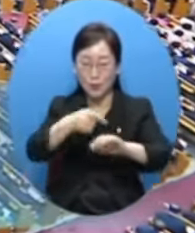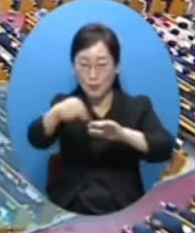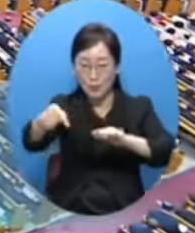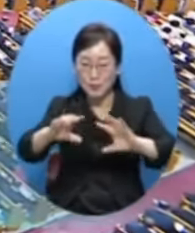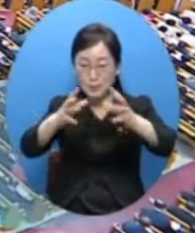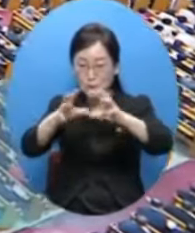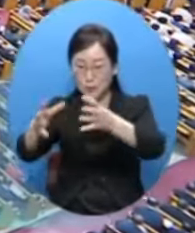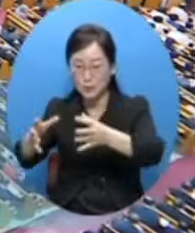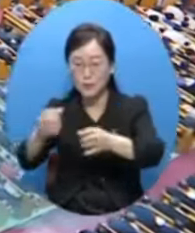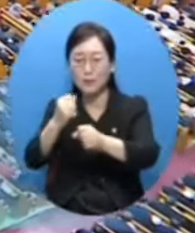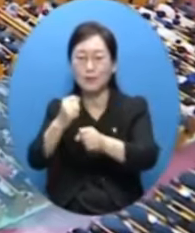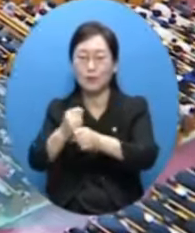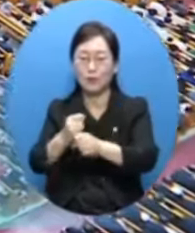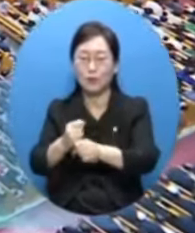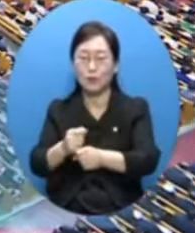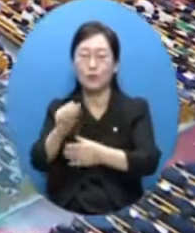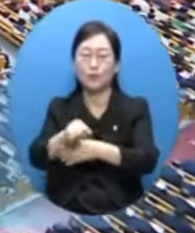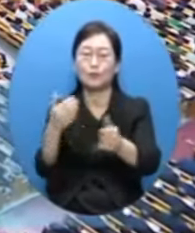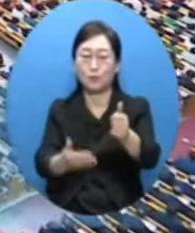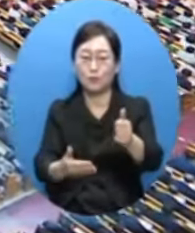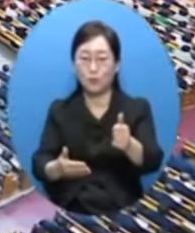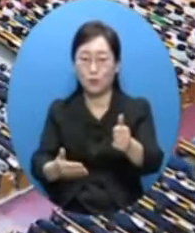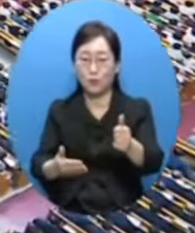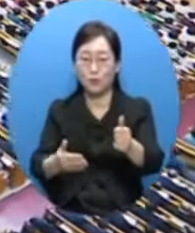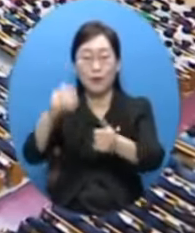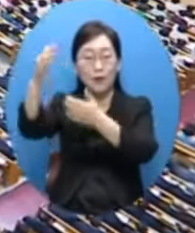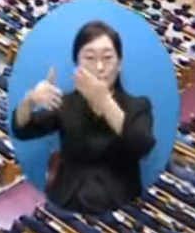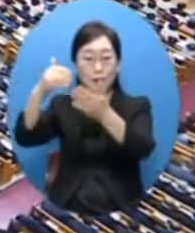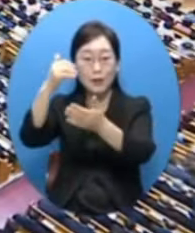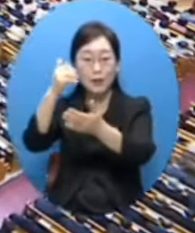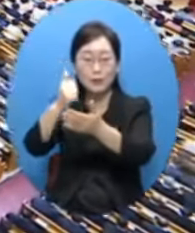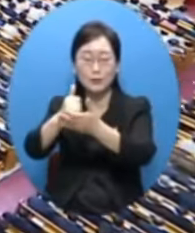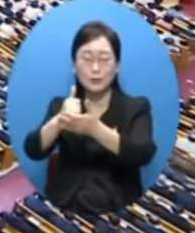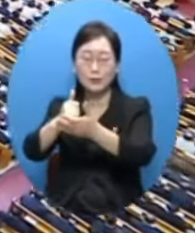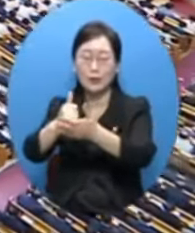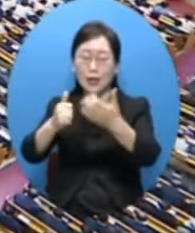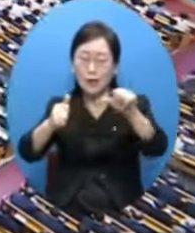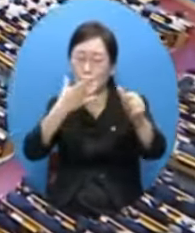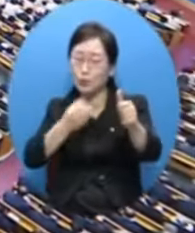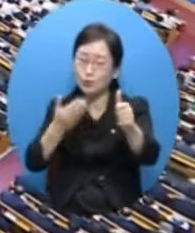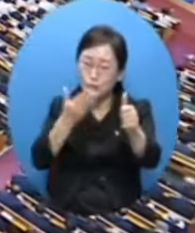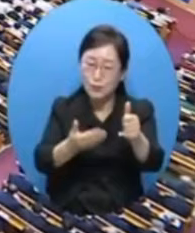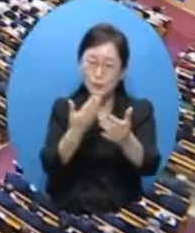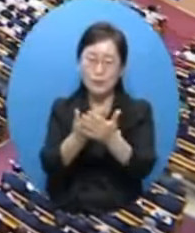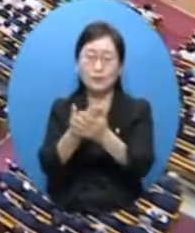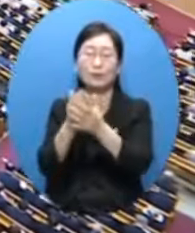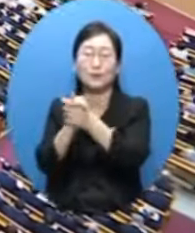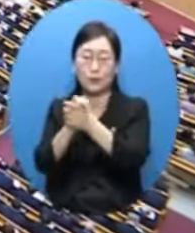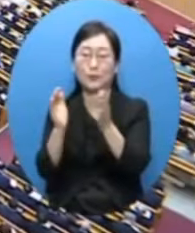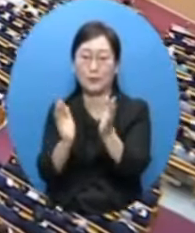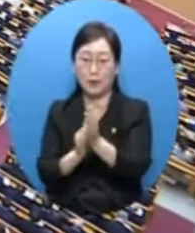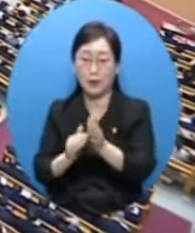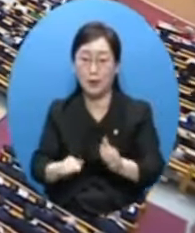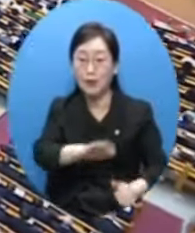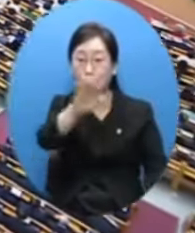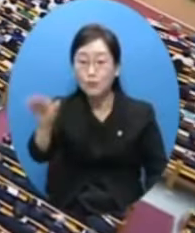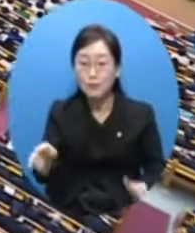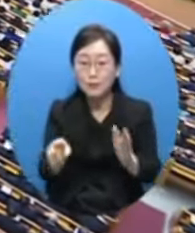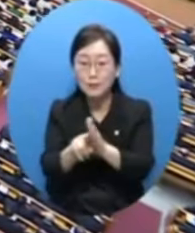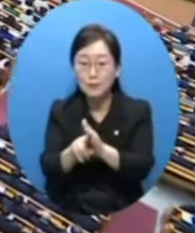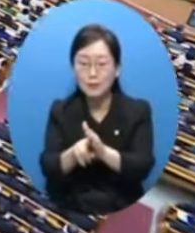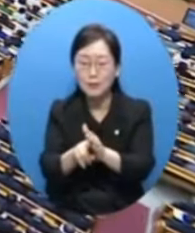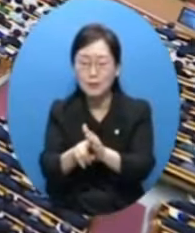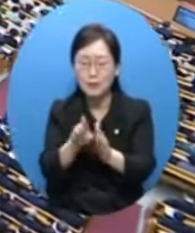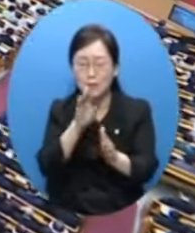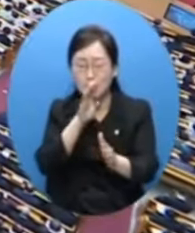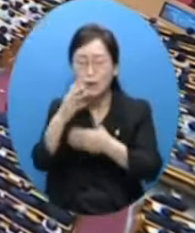하시고. 야곱은 하나님께서 이삭에게 복 내려주시기를 간절히 기도했습니다. 우리가 믿고 섬기는 하나님은 참으로 좋으신